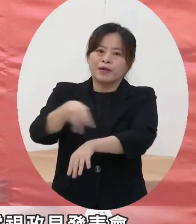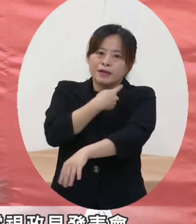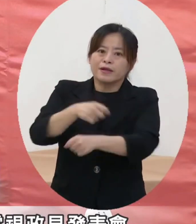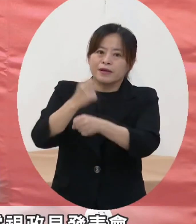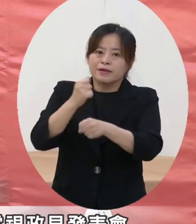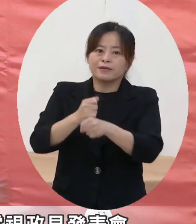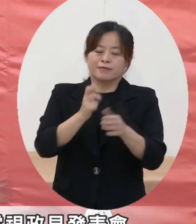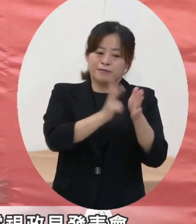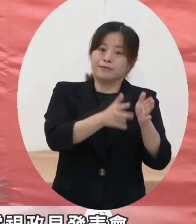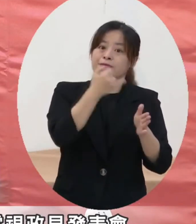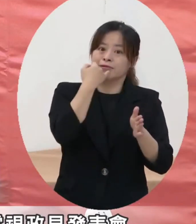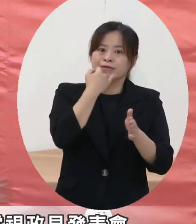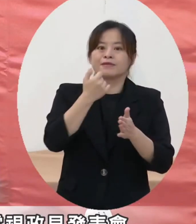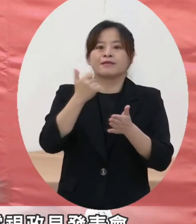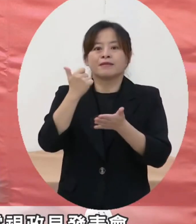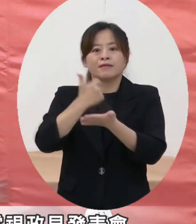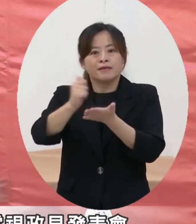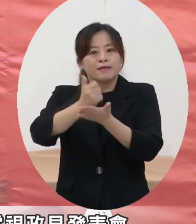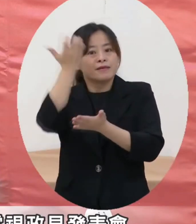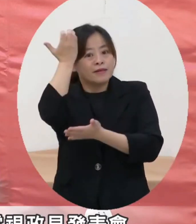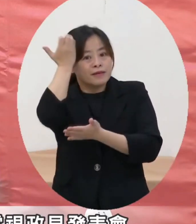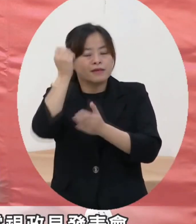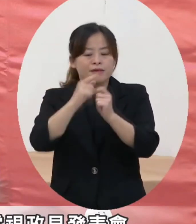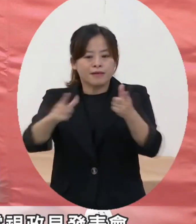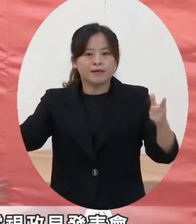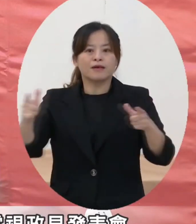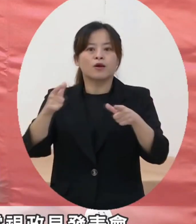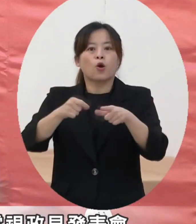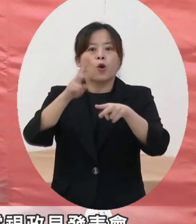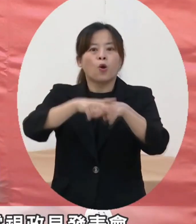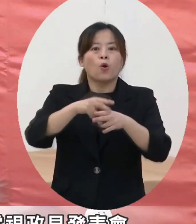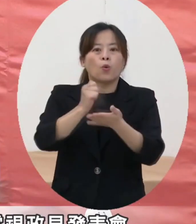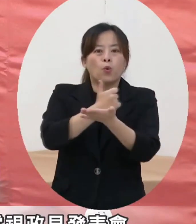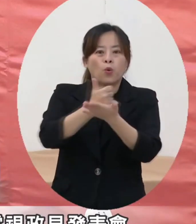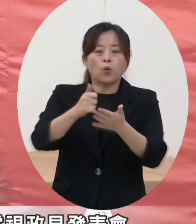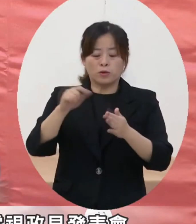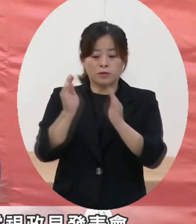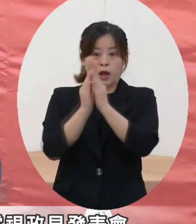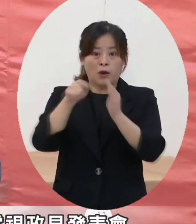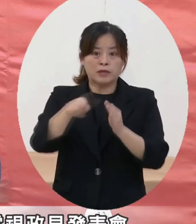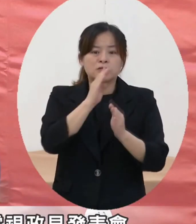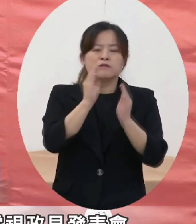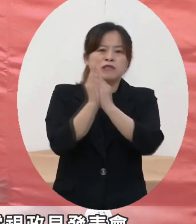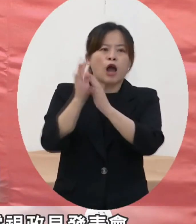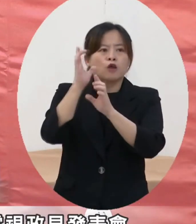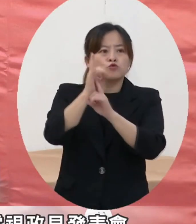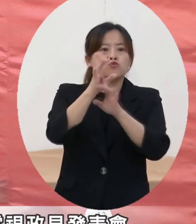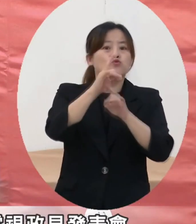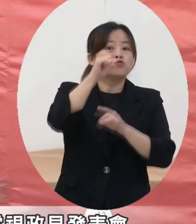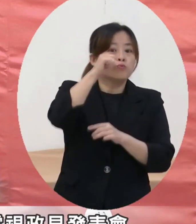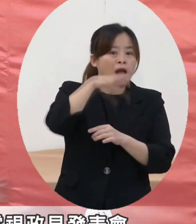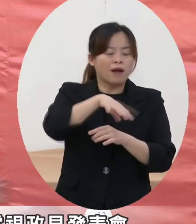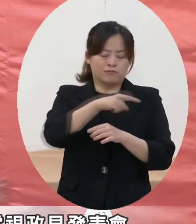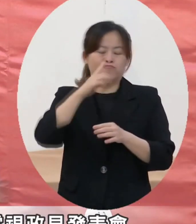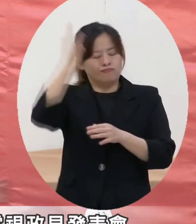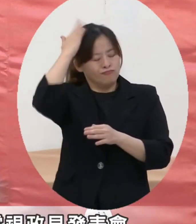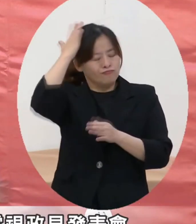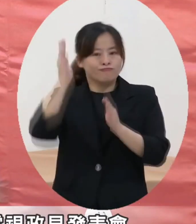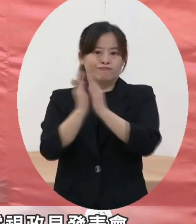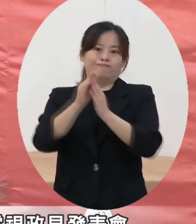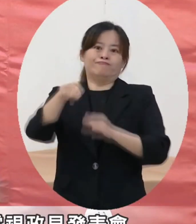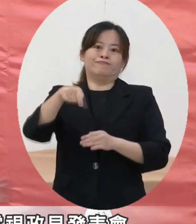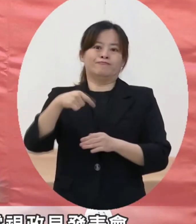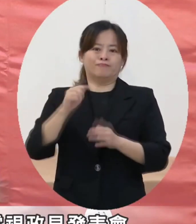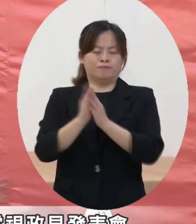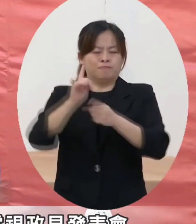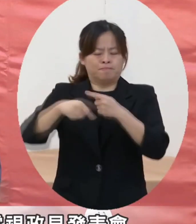可以搭台铁、国道客运以及其他的公共运输。桃园更是桃竹竹苗的火车头，桃园有责